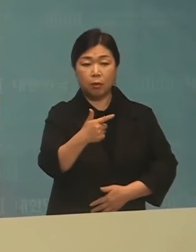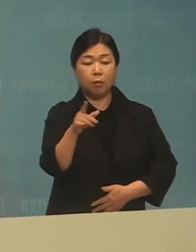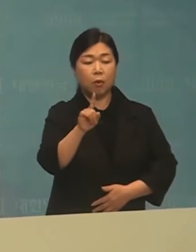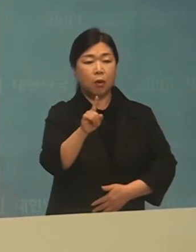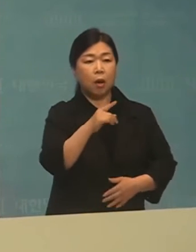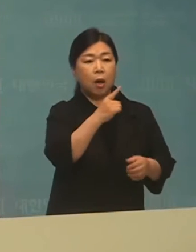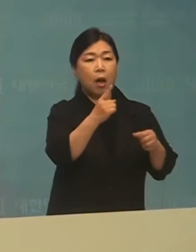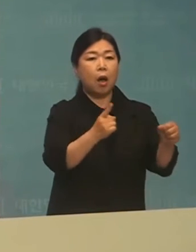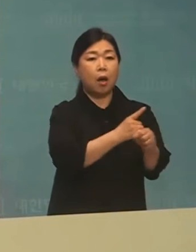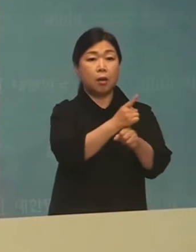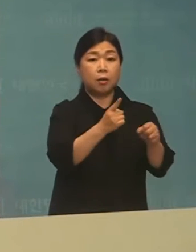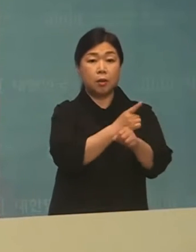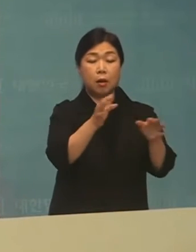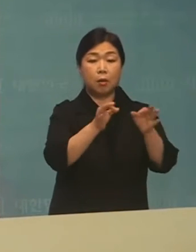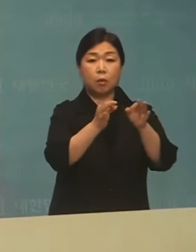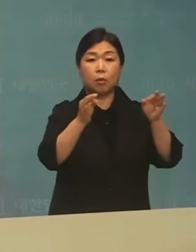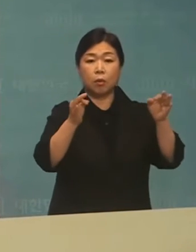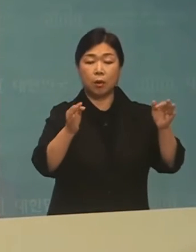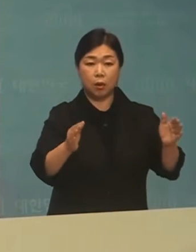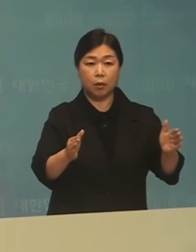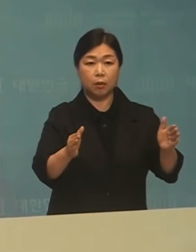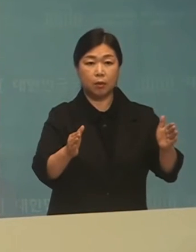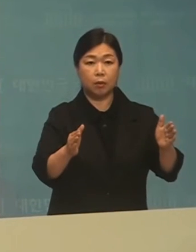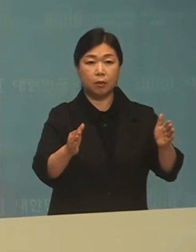거의 1시간에 걸쳐서